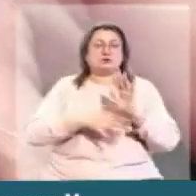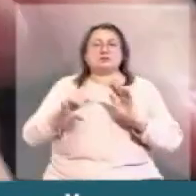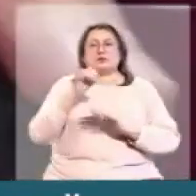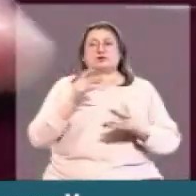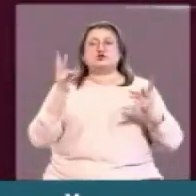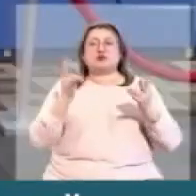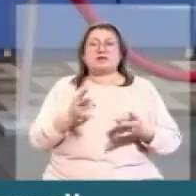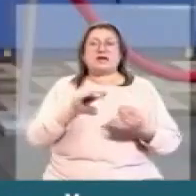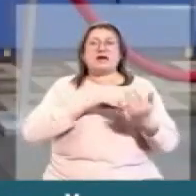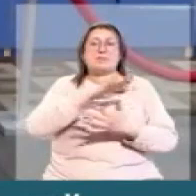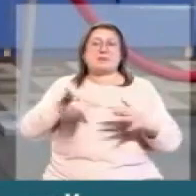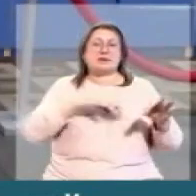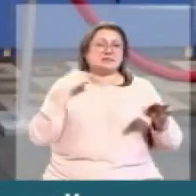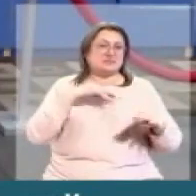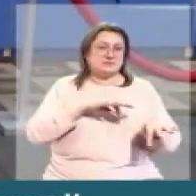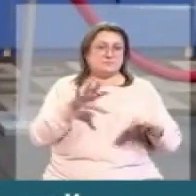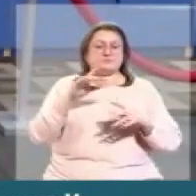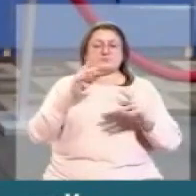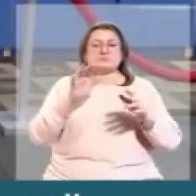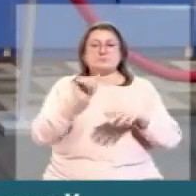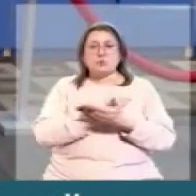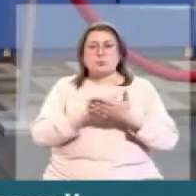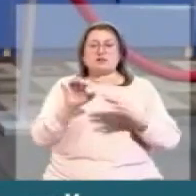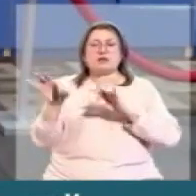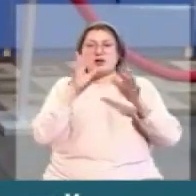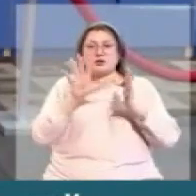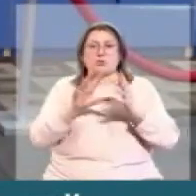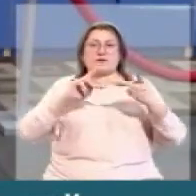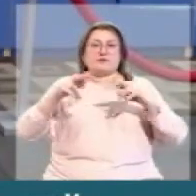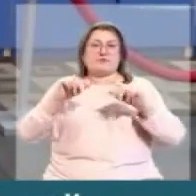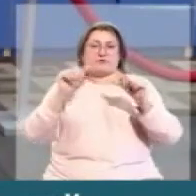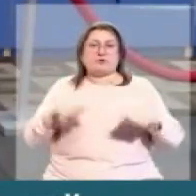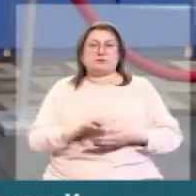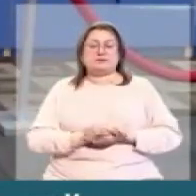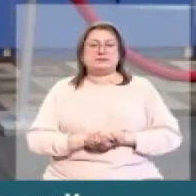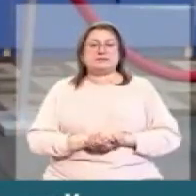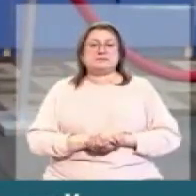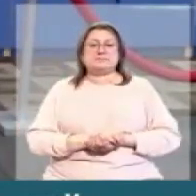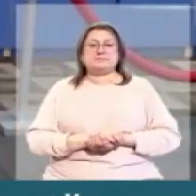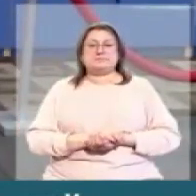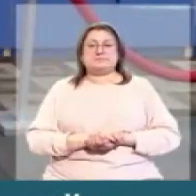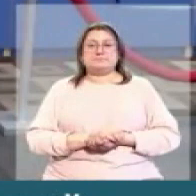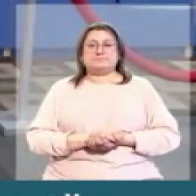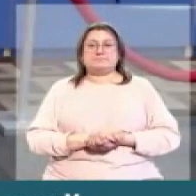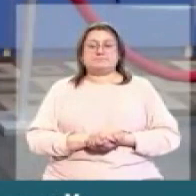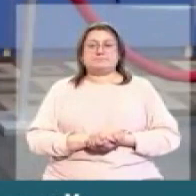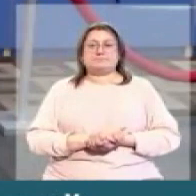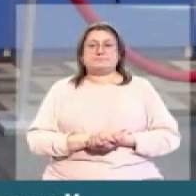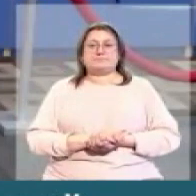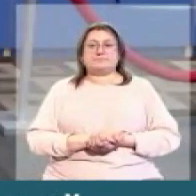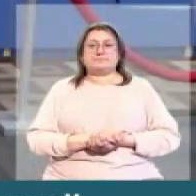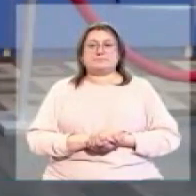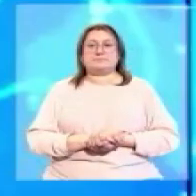истории жертв репрессий, оцифровке архивных документов и формированию электронных фондов. Алмажан Амангельдинова, Руслан Жабаев, телеканал